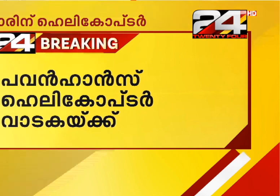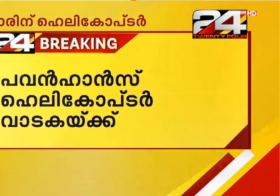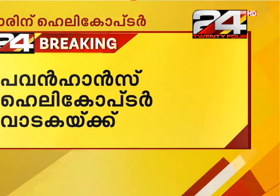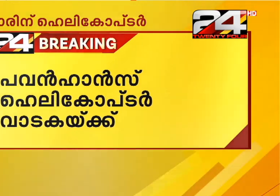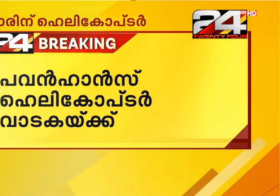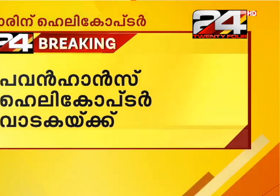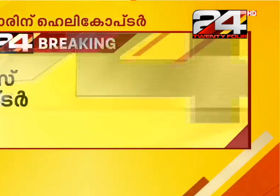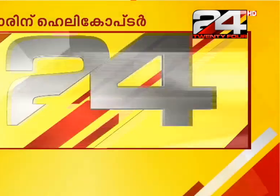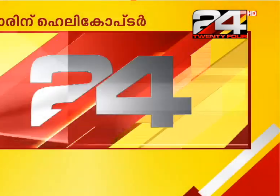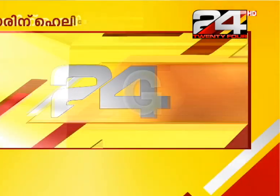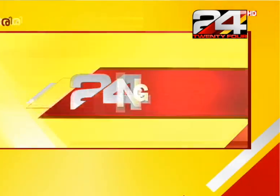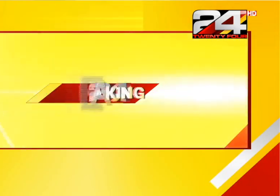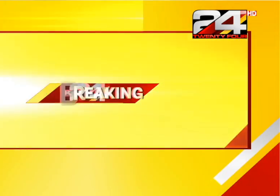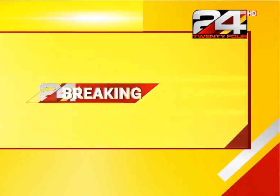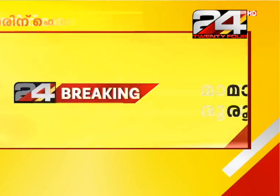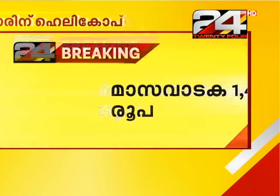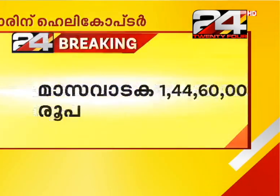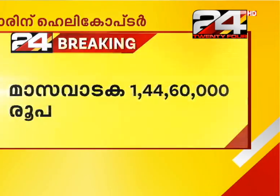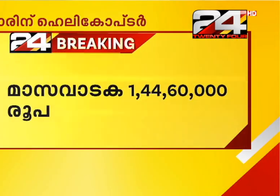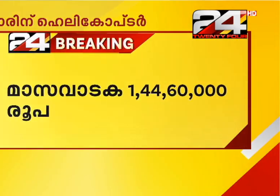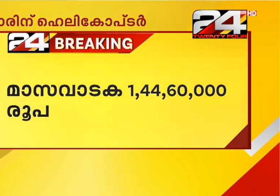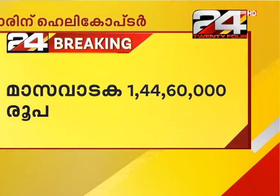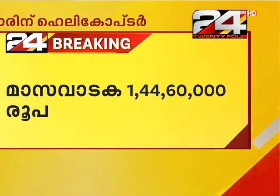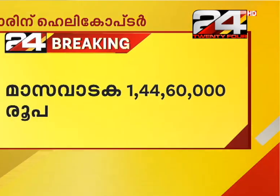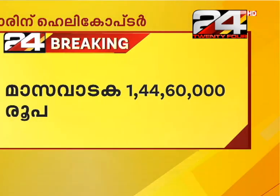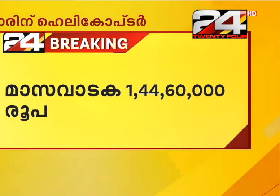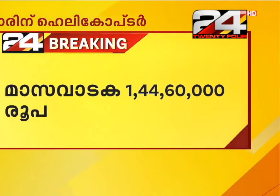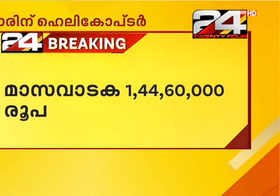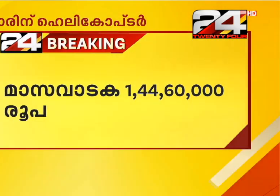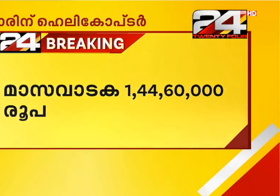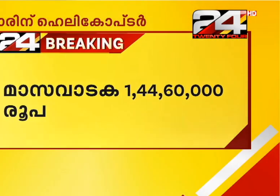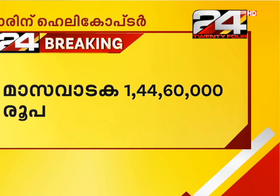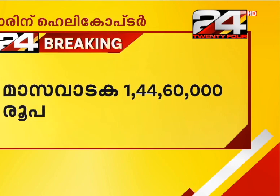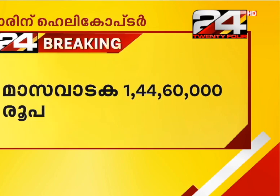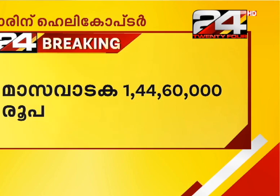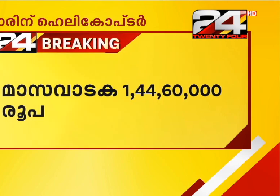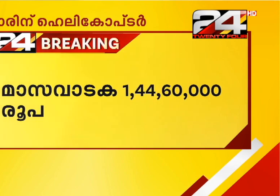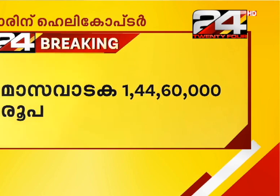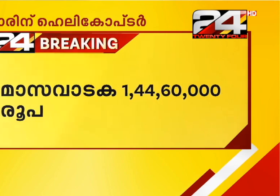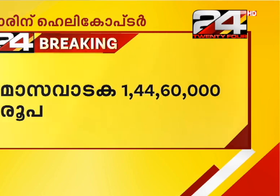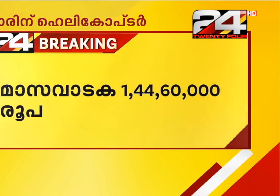ഈ ഹെലികോപ്റ്ററിലുണ്ടാകും. ഈ ഹെലികോപ്റ്ററിന് ആണ് ഈ ഇത്തരത്തിൽ